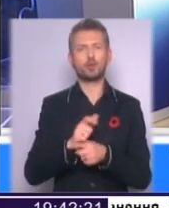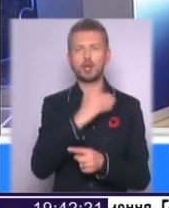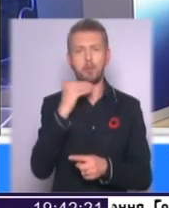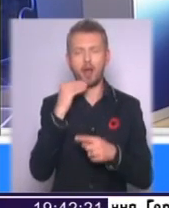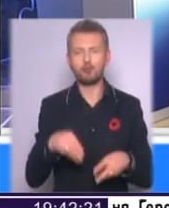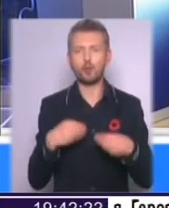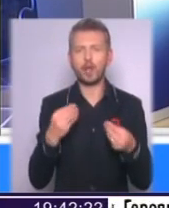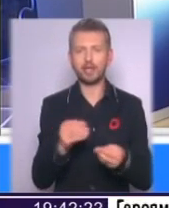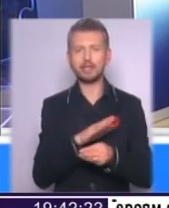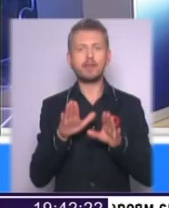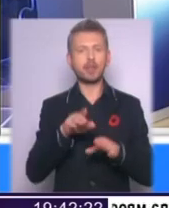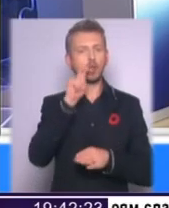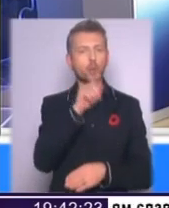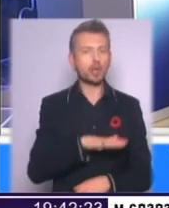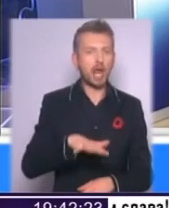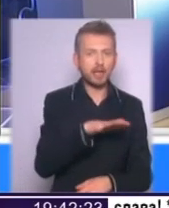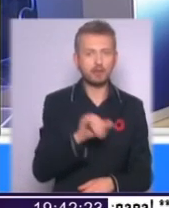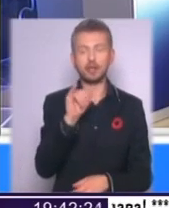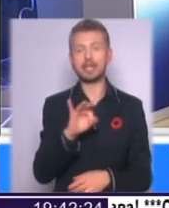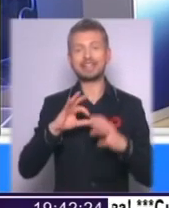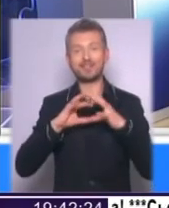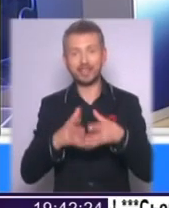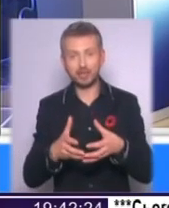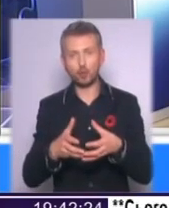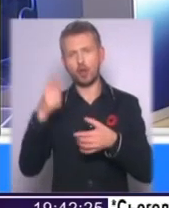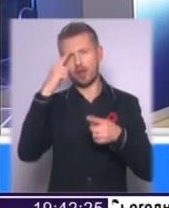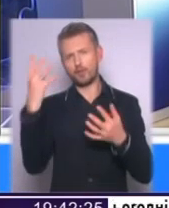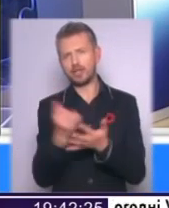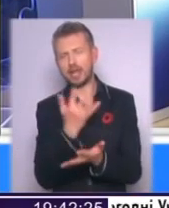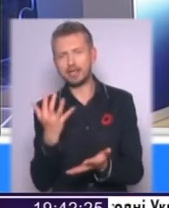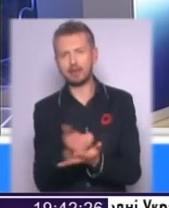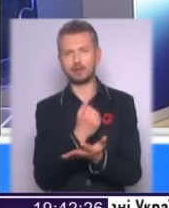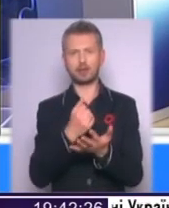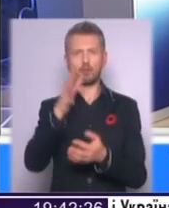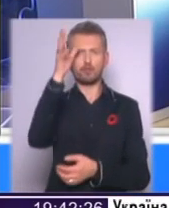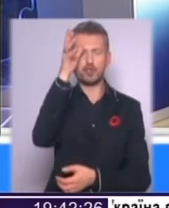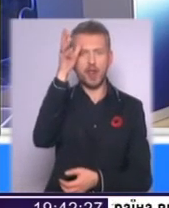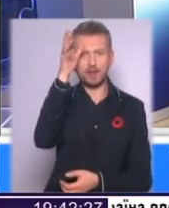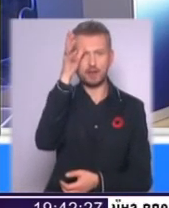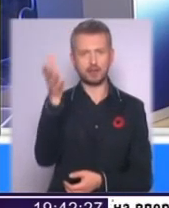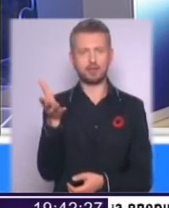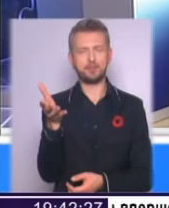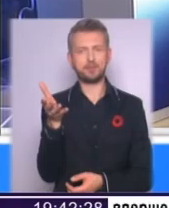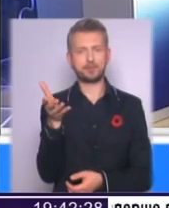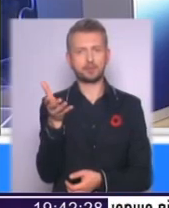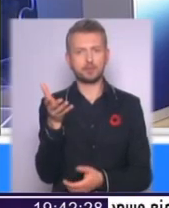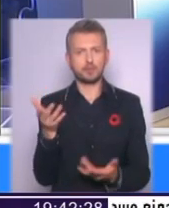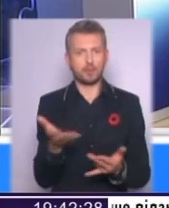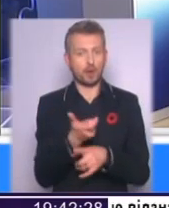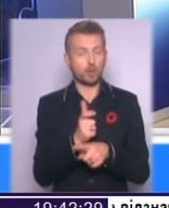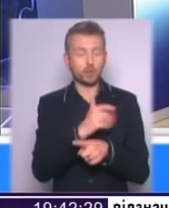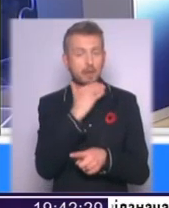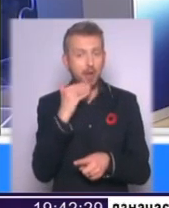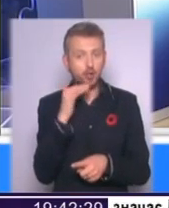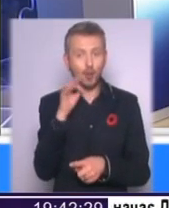дали не тільки Україні, але і світові, винахідники, вчені, ну, дуже багато.